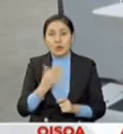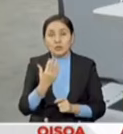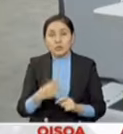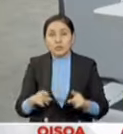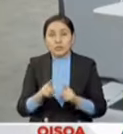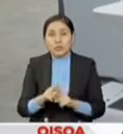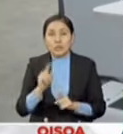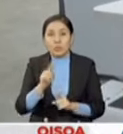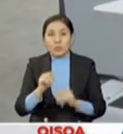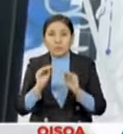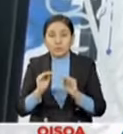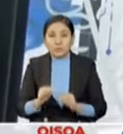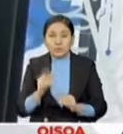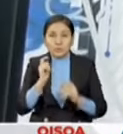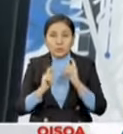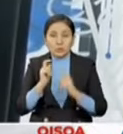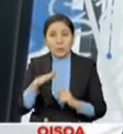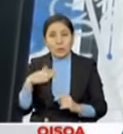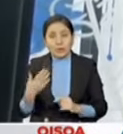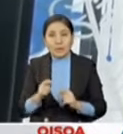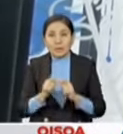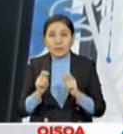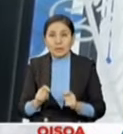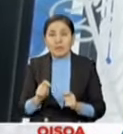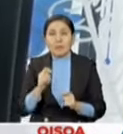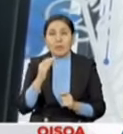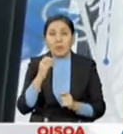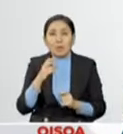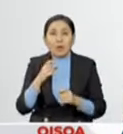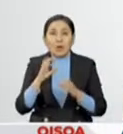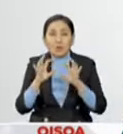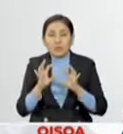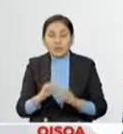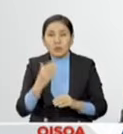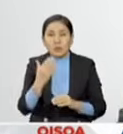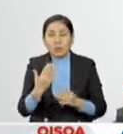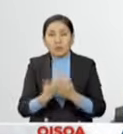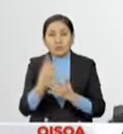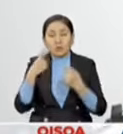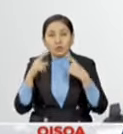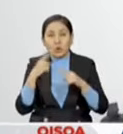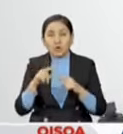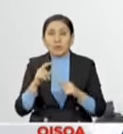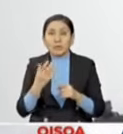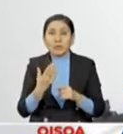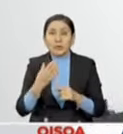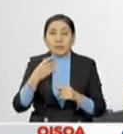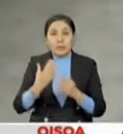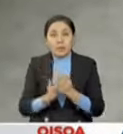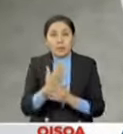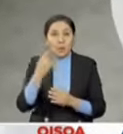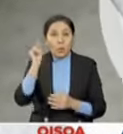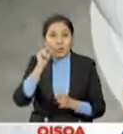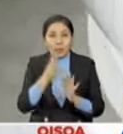Shuningdek, Massachusetts texnologiya instituti tomonidan yaratilgan FabLab konsepsiyasi. Bu ijodkorlik, murabbiylik va ixtirolar, o'rganish